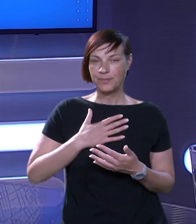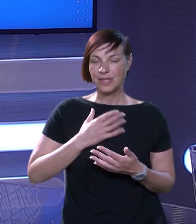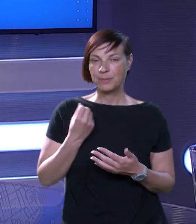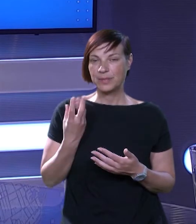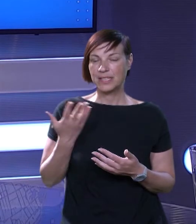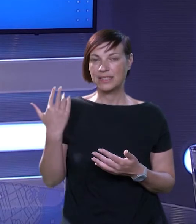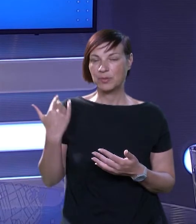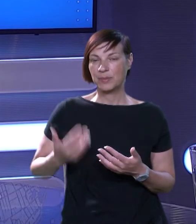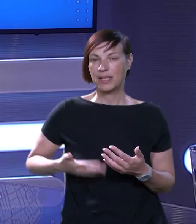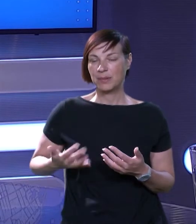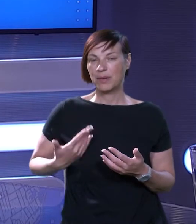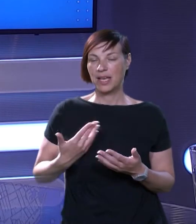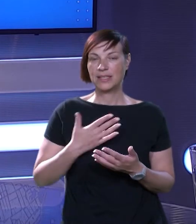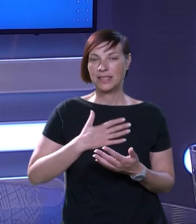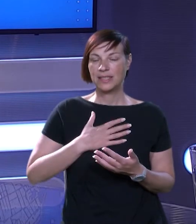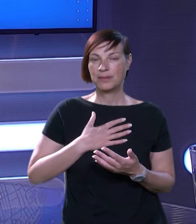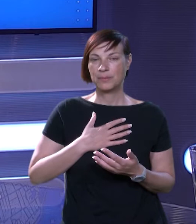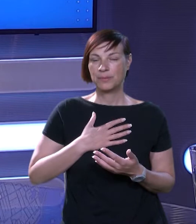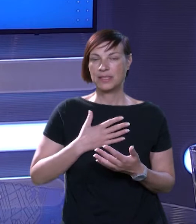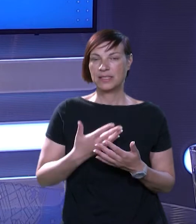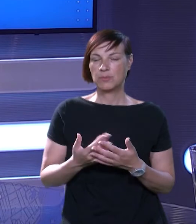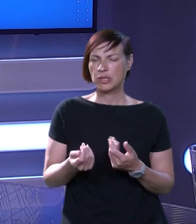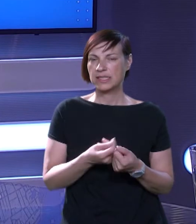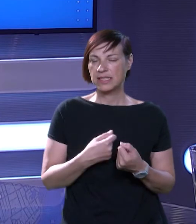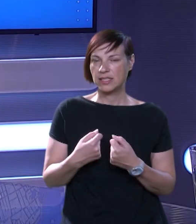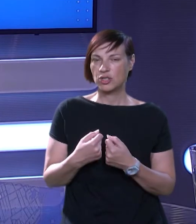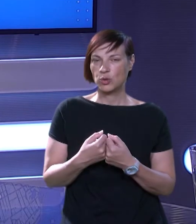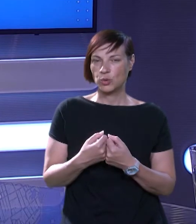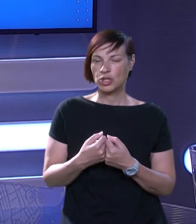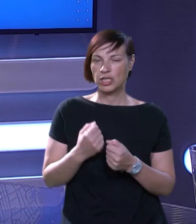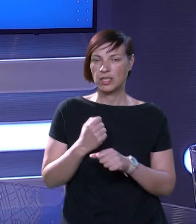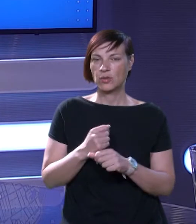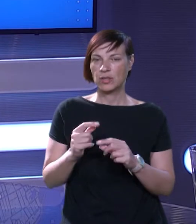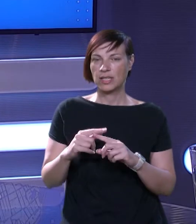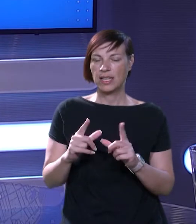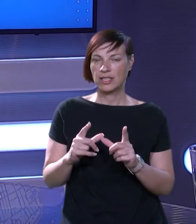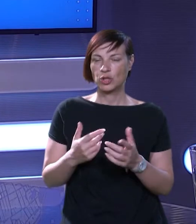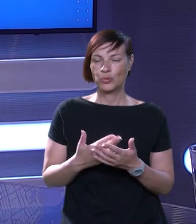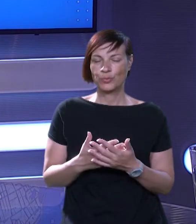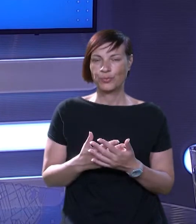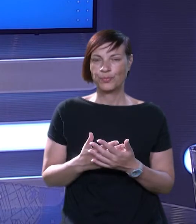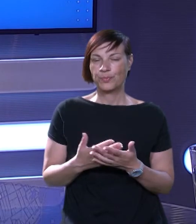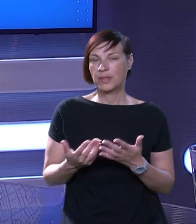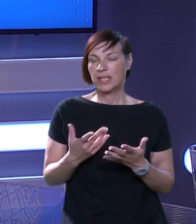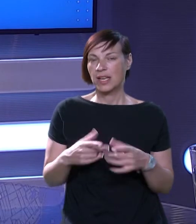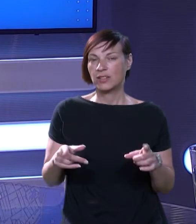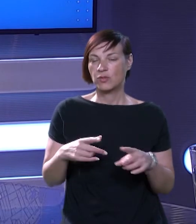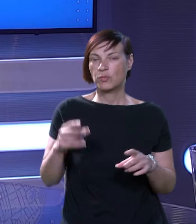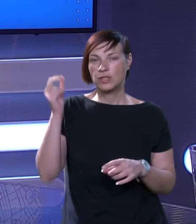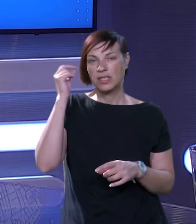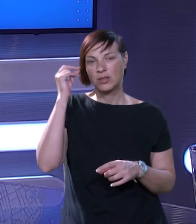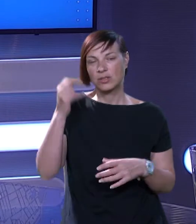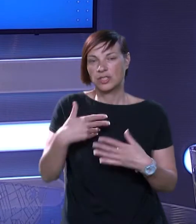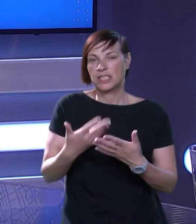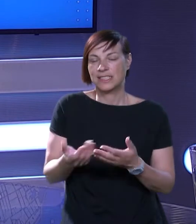Mi kad smo bili mladi, mi smo se jako getoizirano družili. Ne znam da li je to tvoju generaciju zakačio. Yeah. Znaš, kakvu muziku